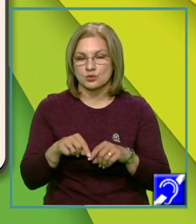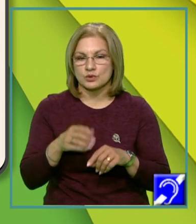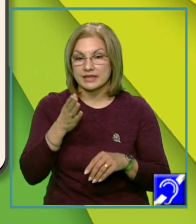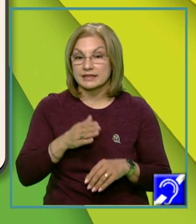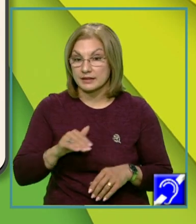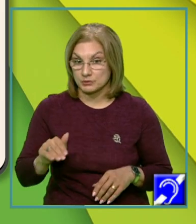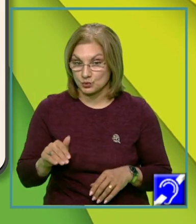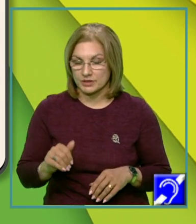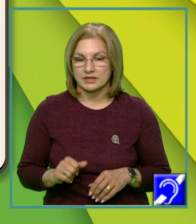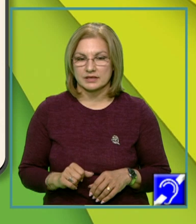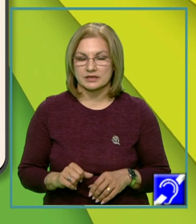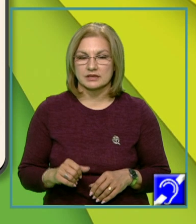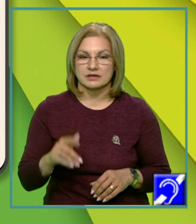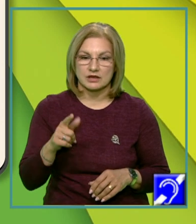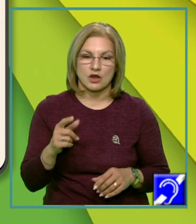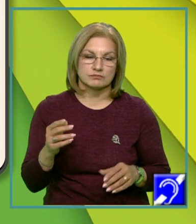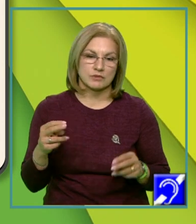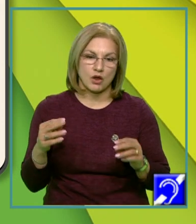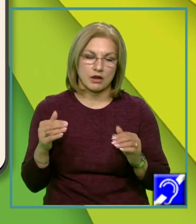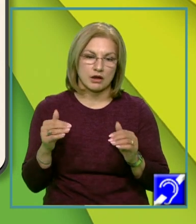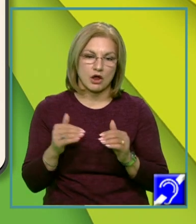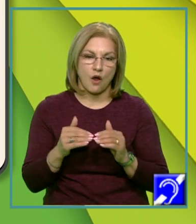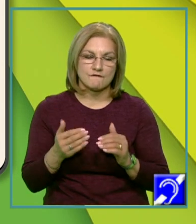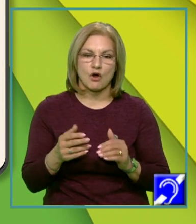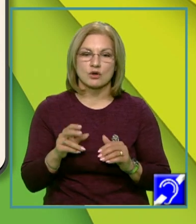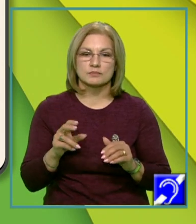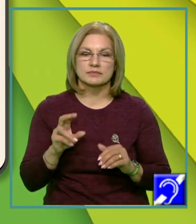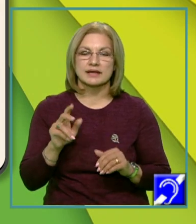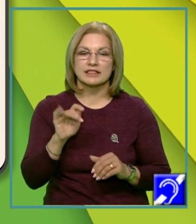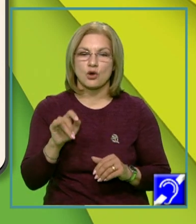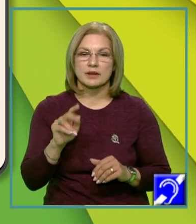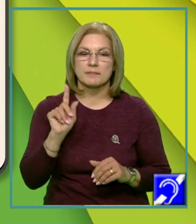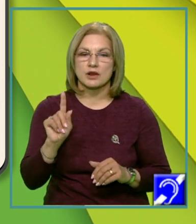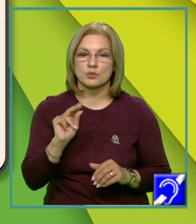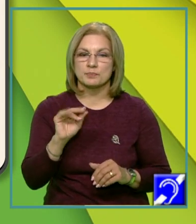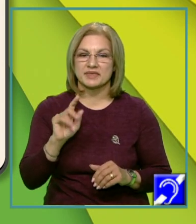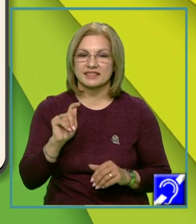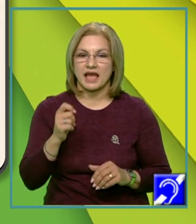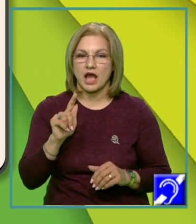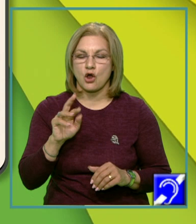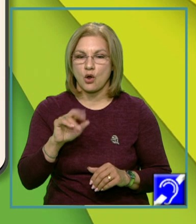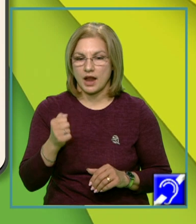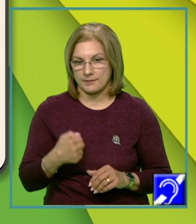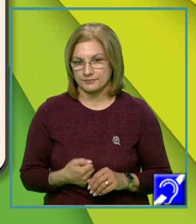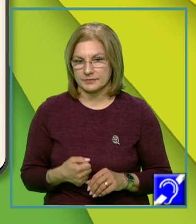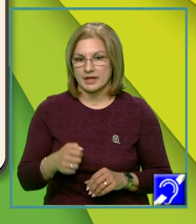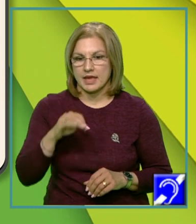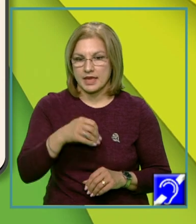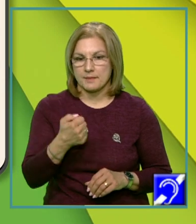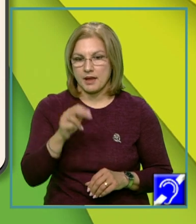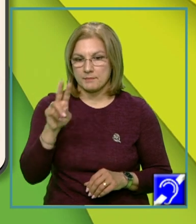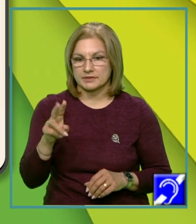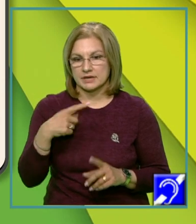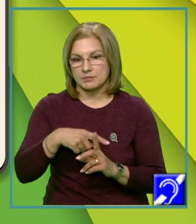dreptunghic conform teoremei lui Pitagora m a pătrat plus AC